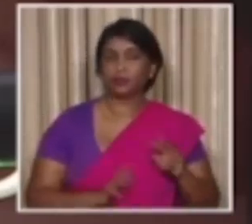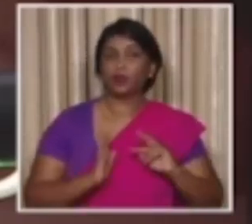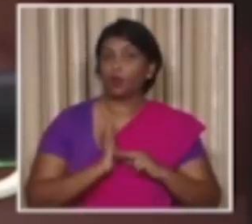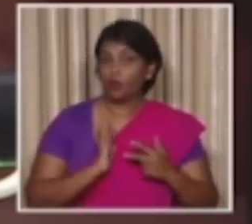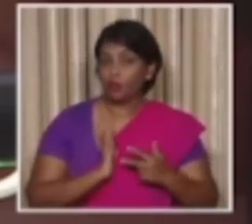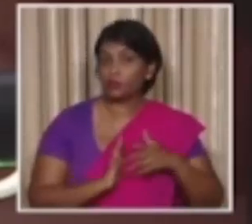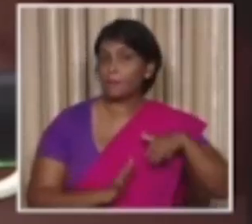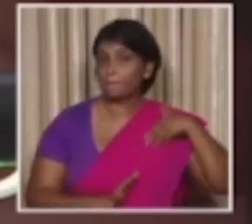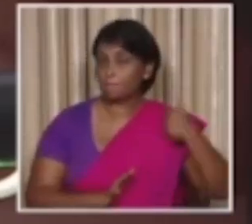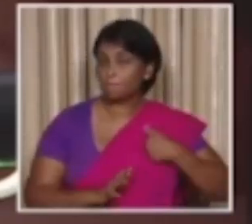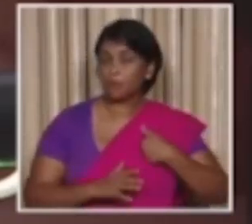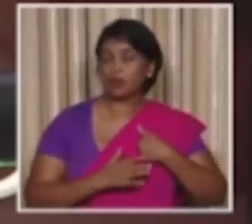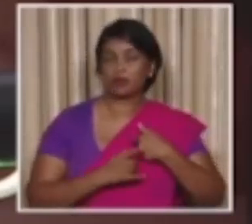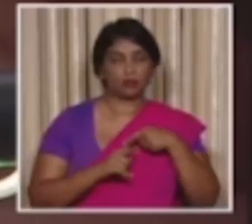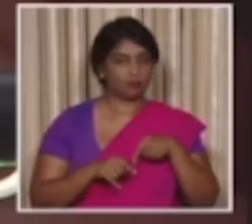व्यापृति प्रधानतम